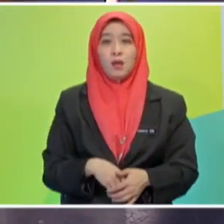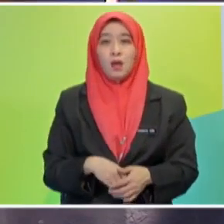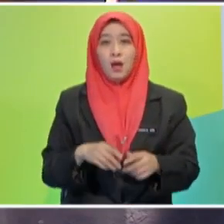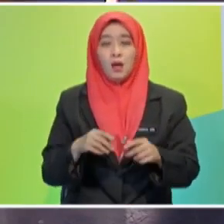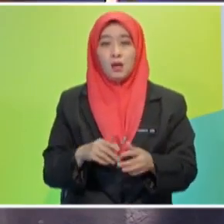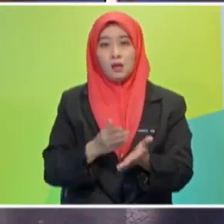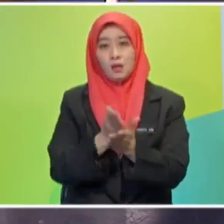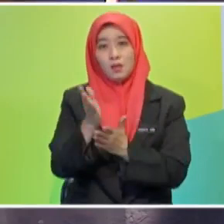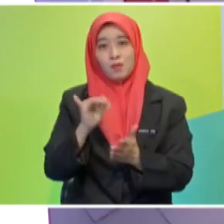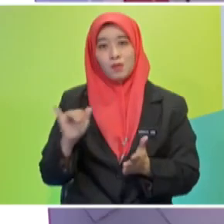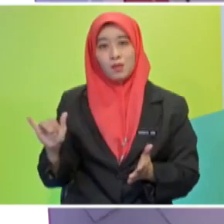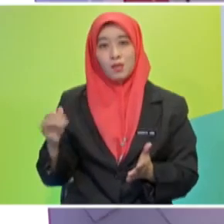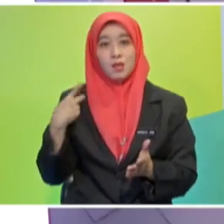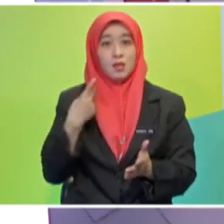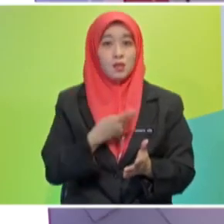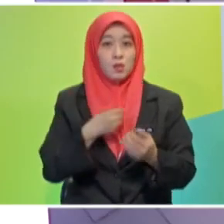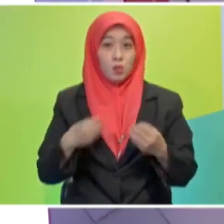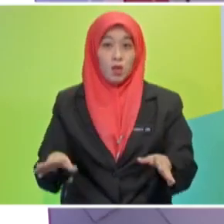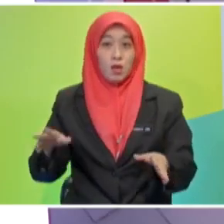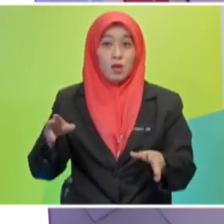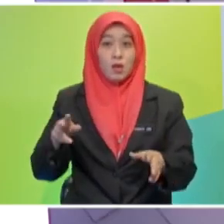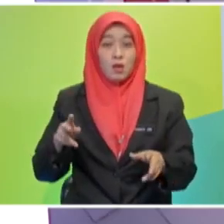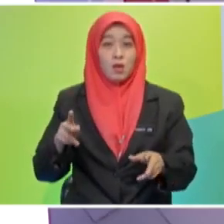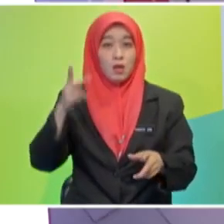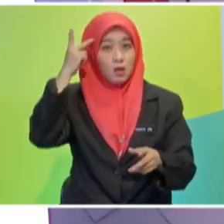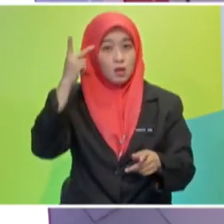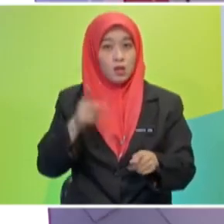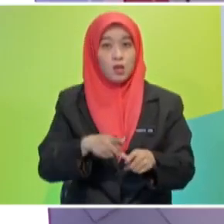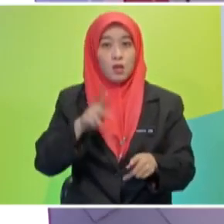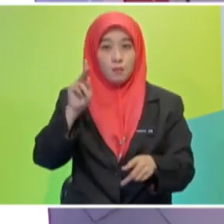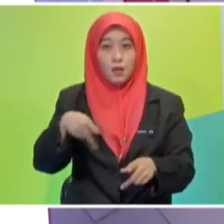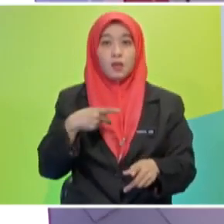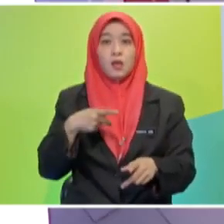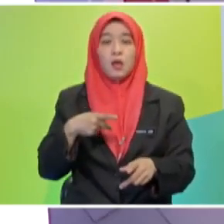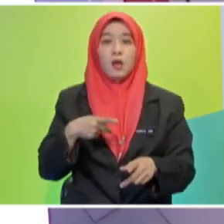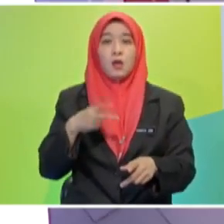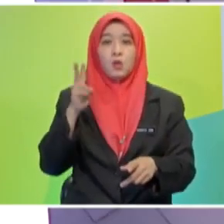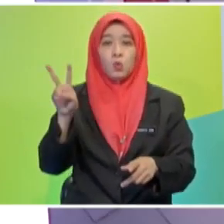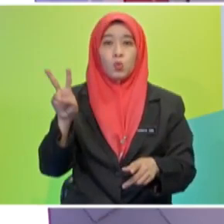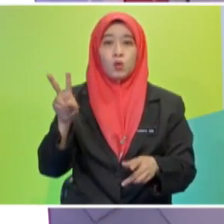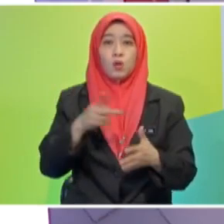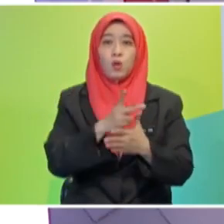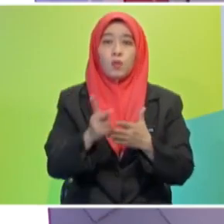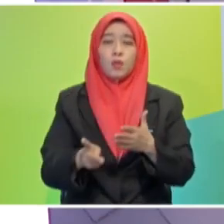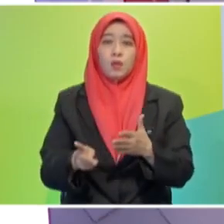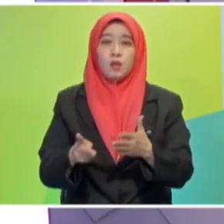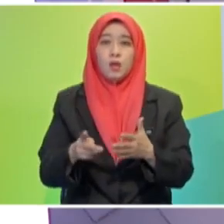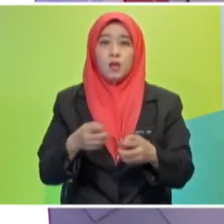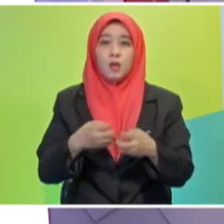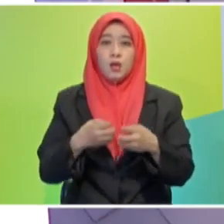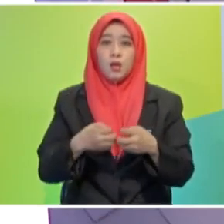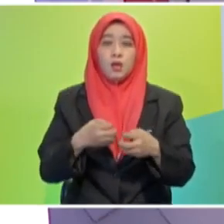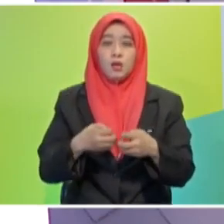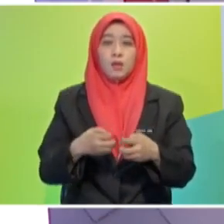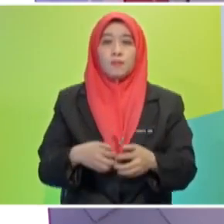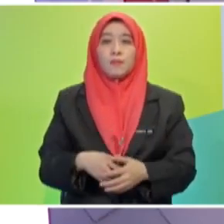Seterusnya kita dah kenal pasti dua komponen tadi. Baik. Komponen elektrik dan elektronik. Okey,